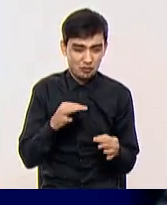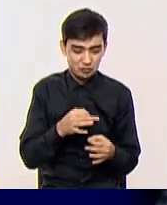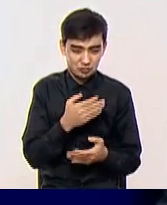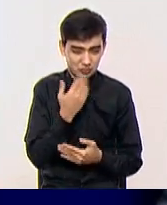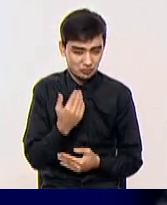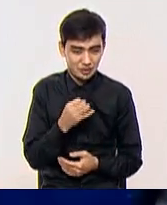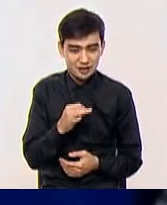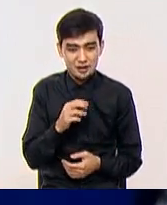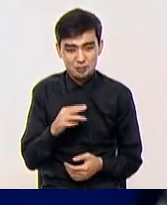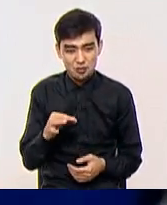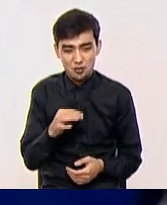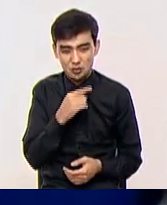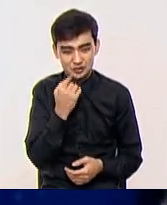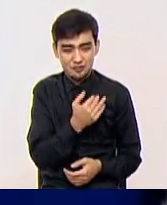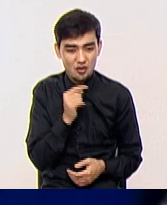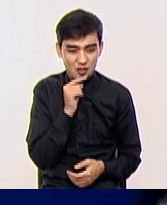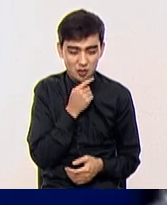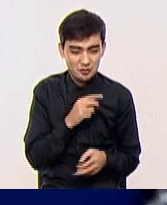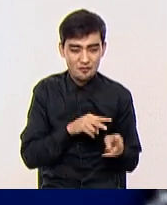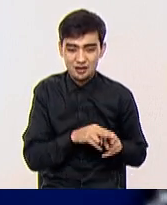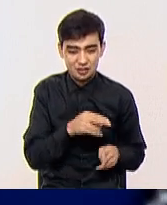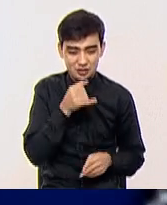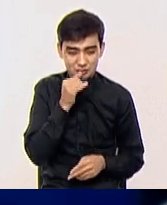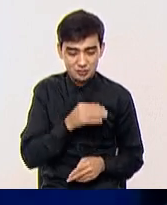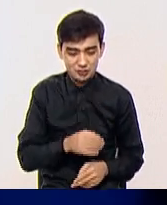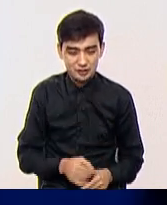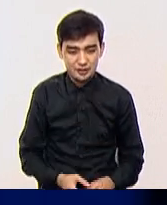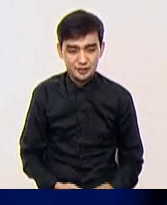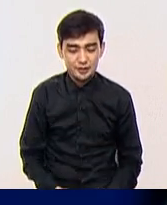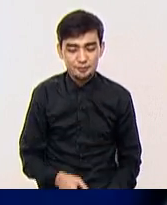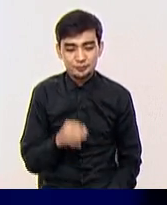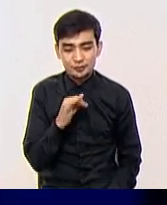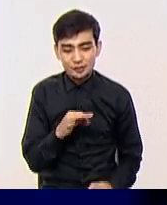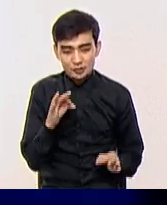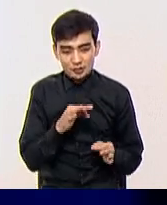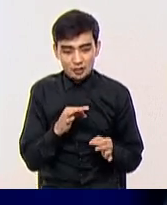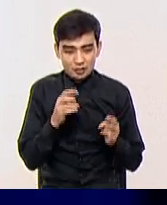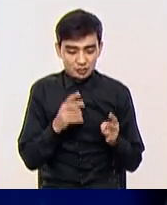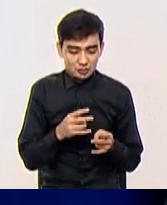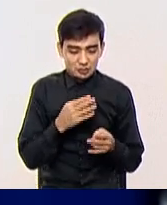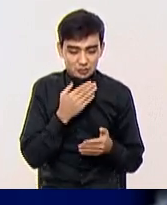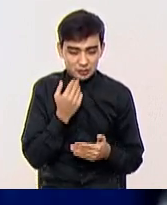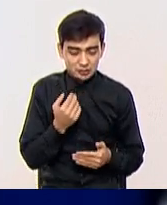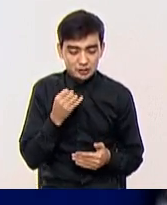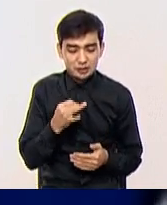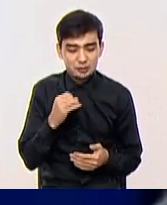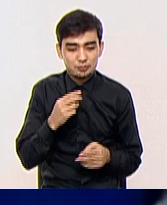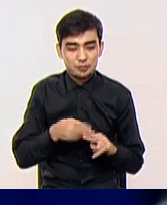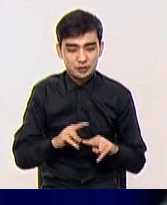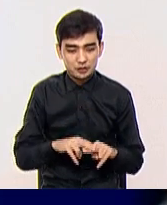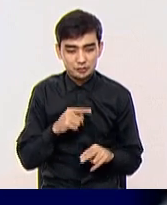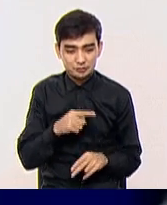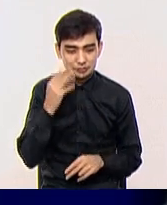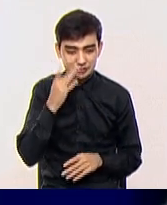по icon по российской экономике уже как бы никаких последствий в этом плане нету поэтому в этом смысле